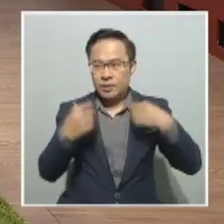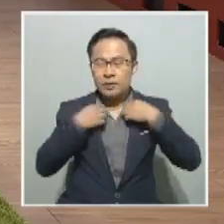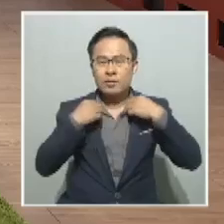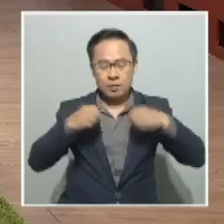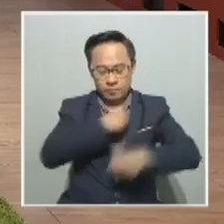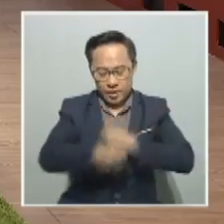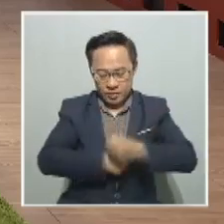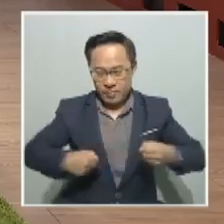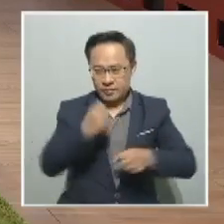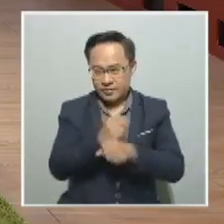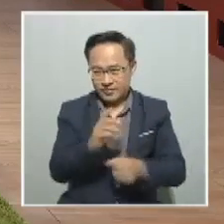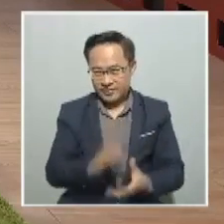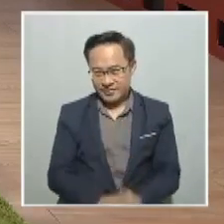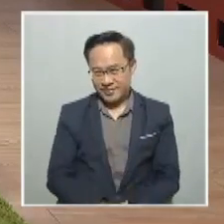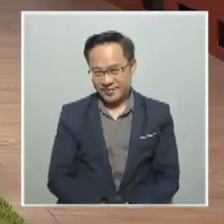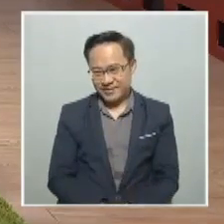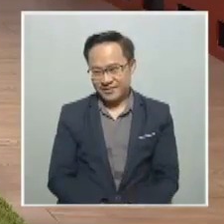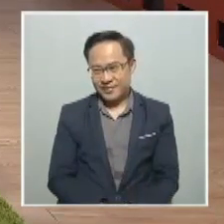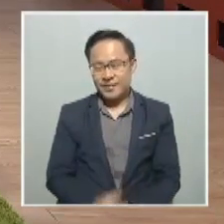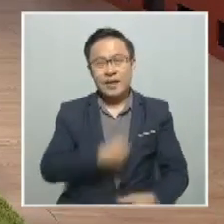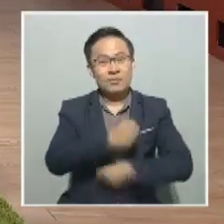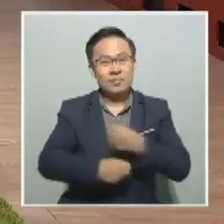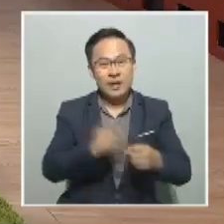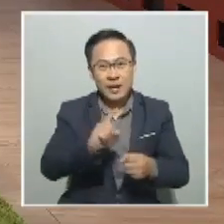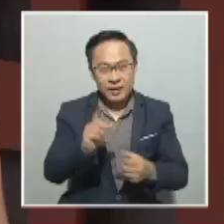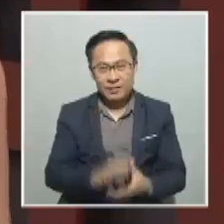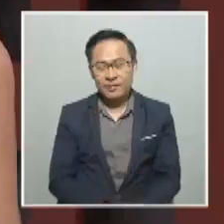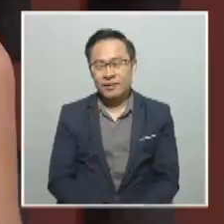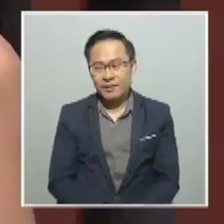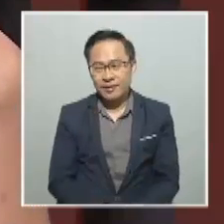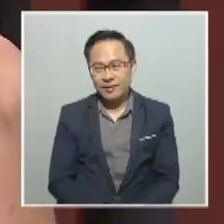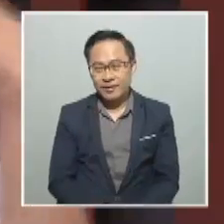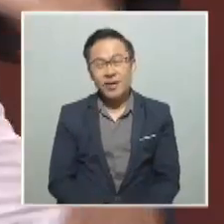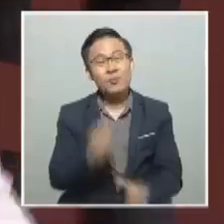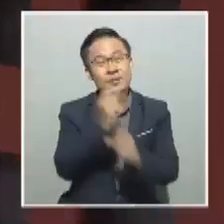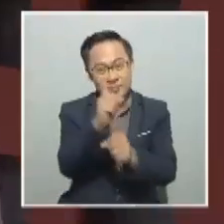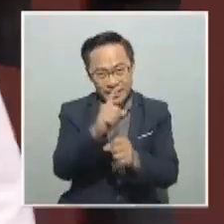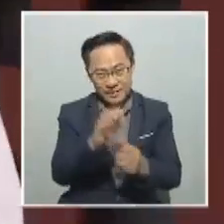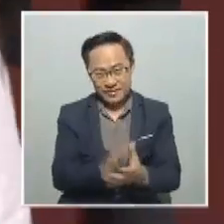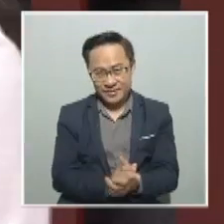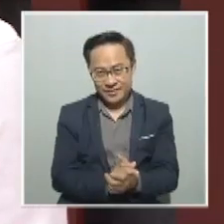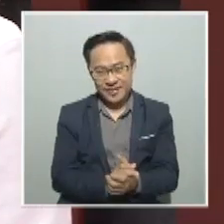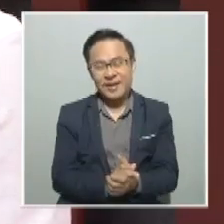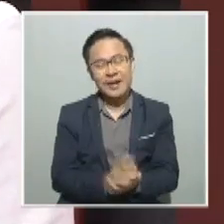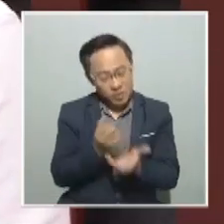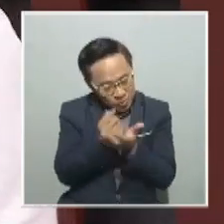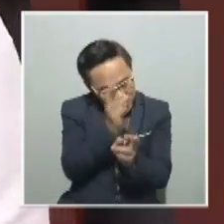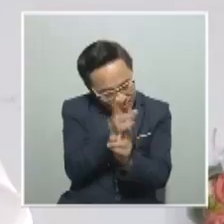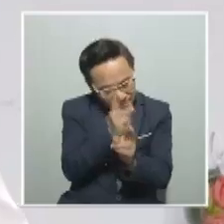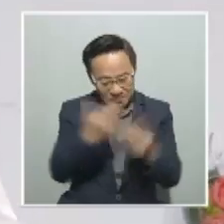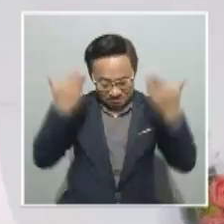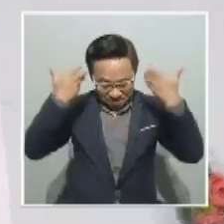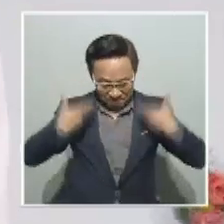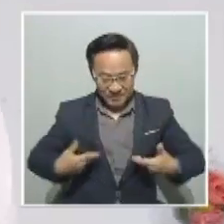รฮะ สวัสดีครับ พี่ ไม ่ ใช่แล้วครับ หมอตลกอ่ะ อ ัน น ี้ ลิตาพยายามรักษาภาพลักษณ์หมออยู ่ครับ